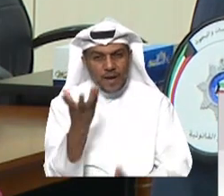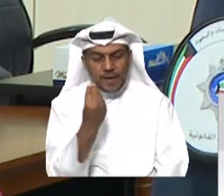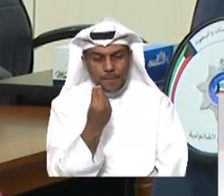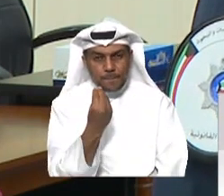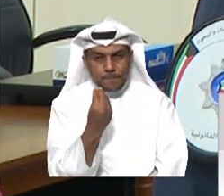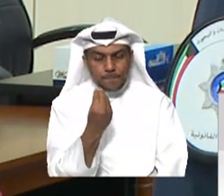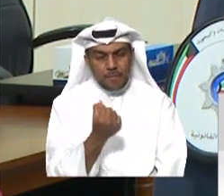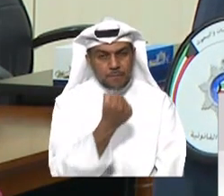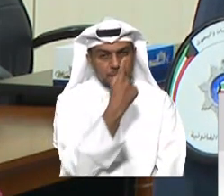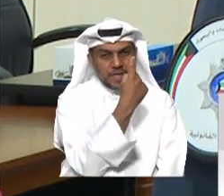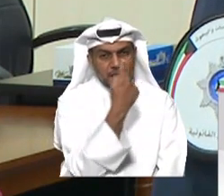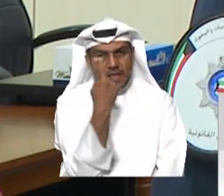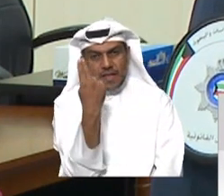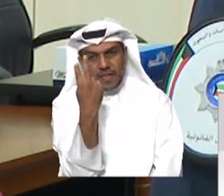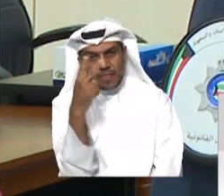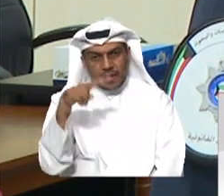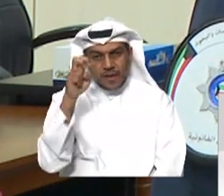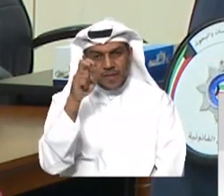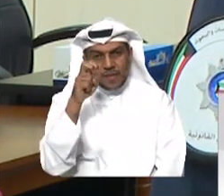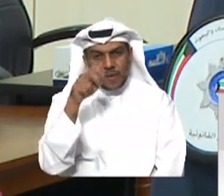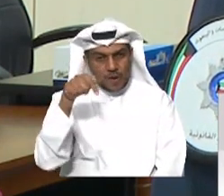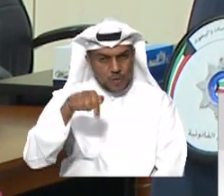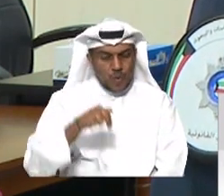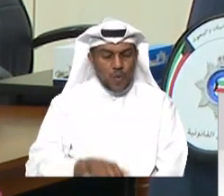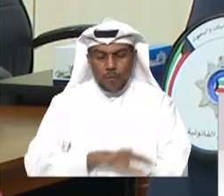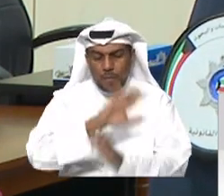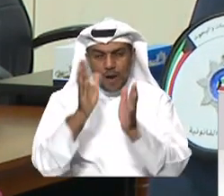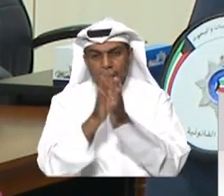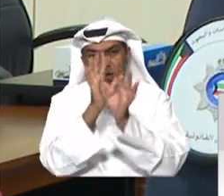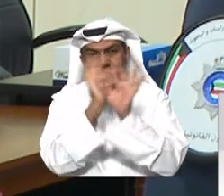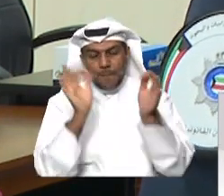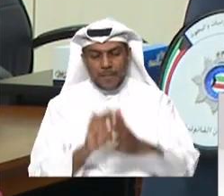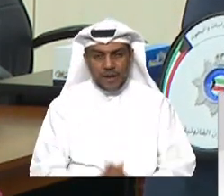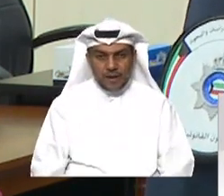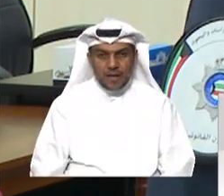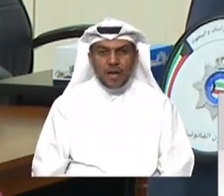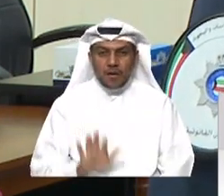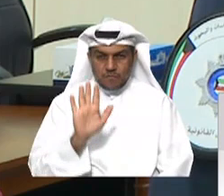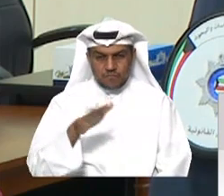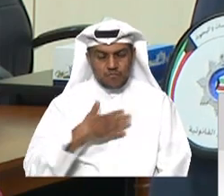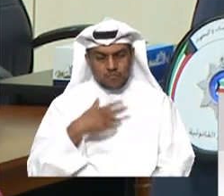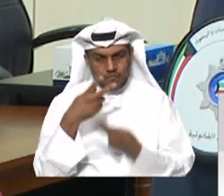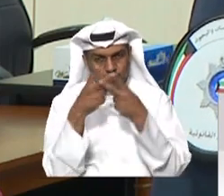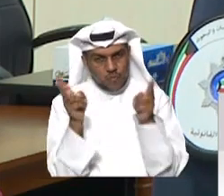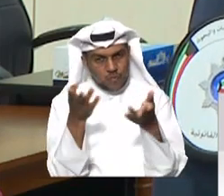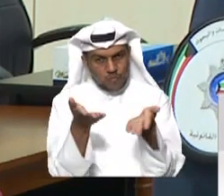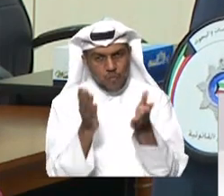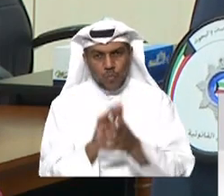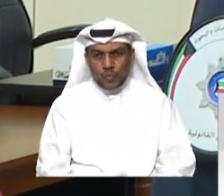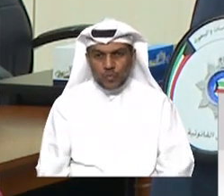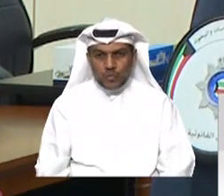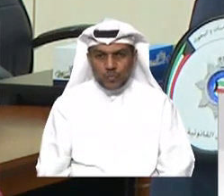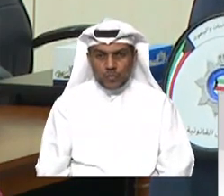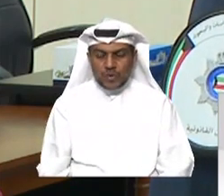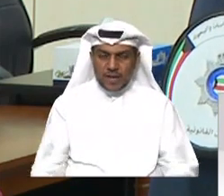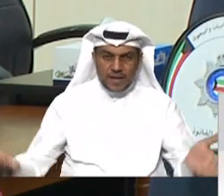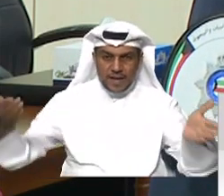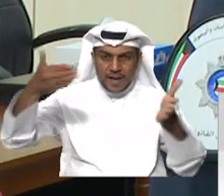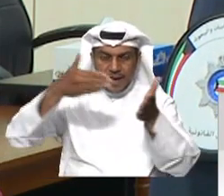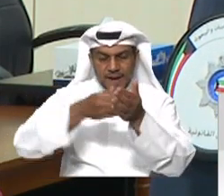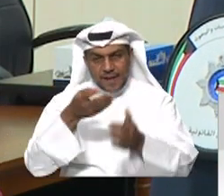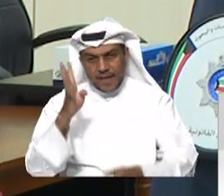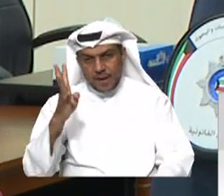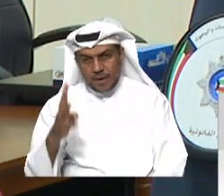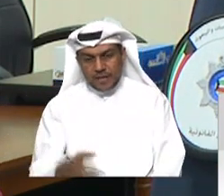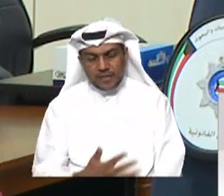المرشحين 182 لهذا اليوم احب انوه ان احنا ما زلنا مستمرين في استقبال طلبات المرشحين الى